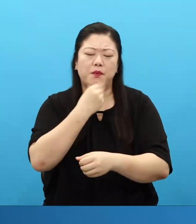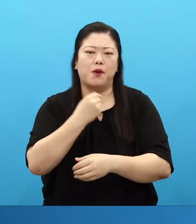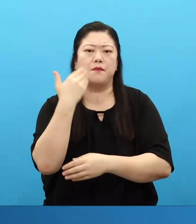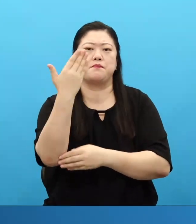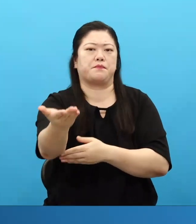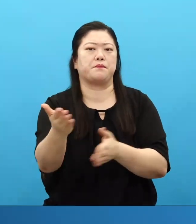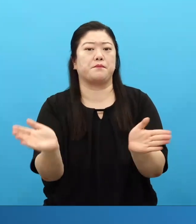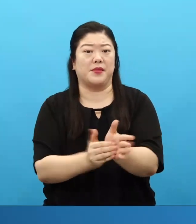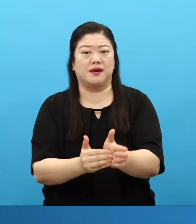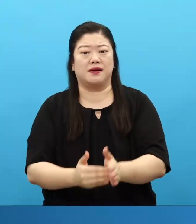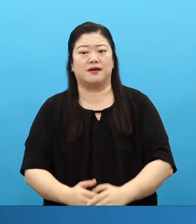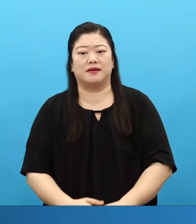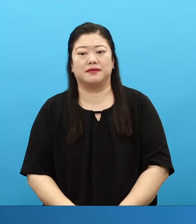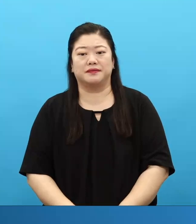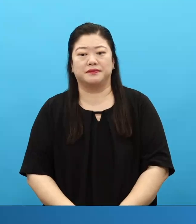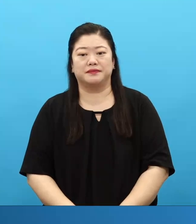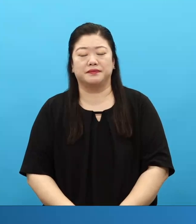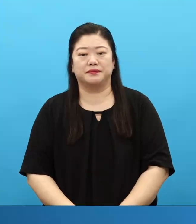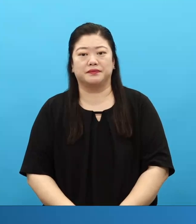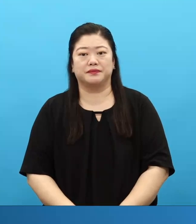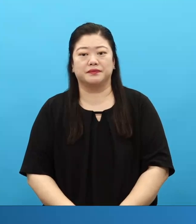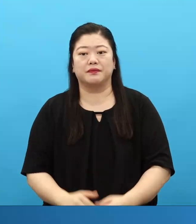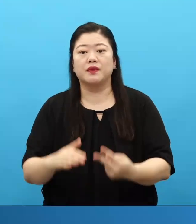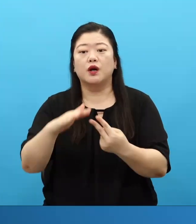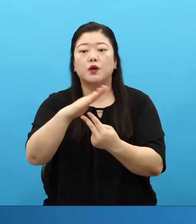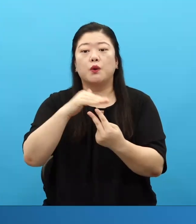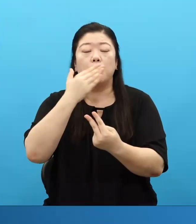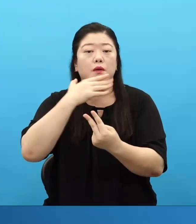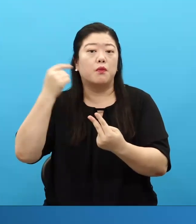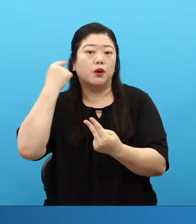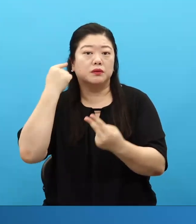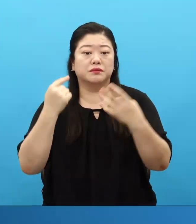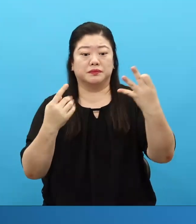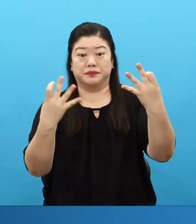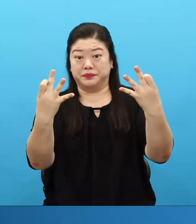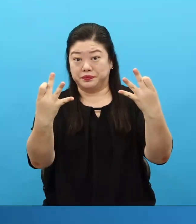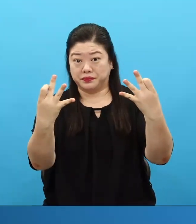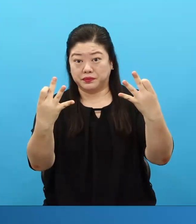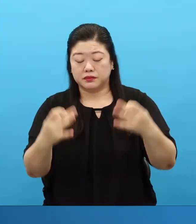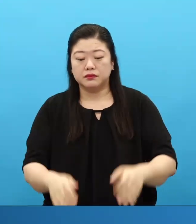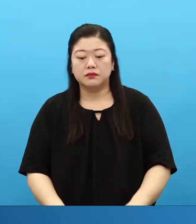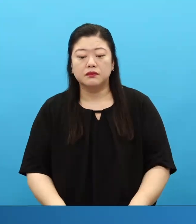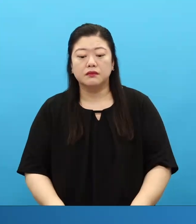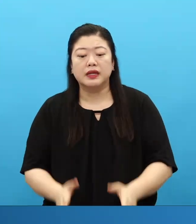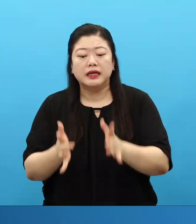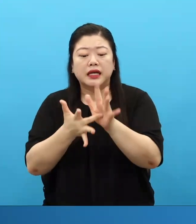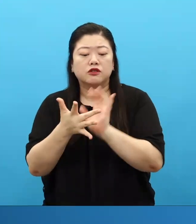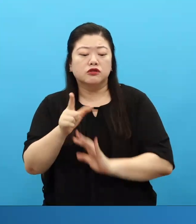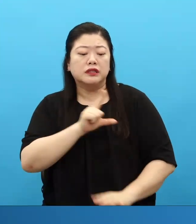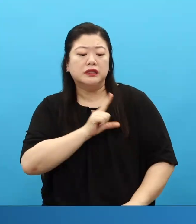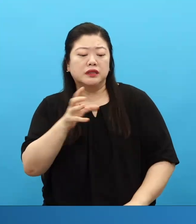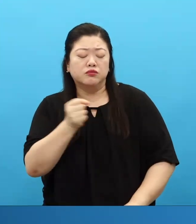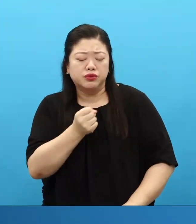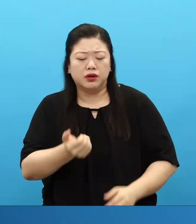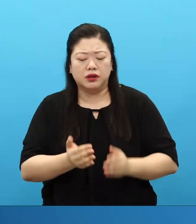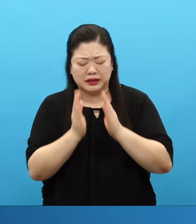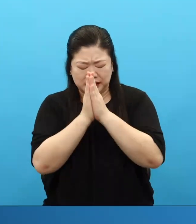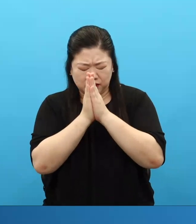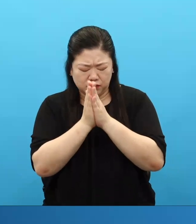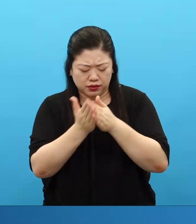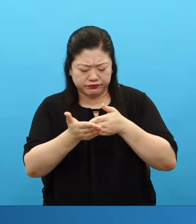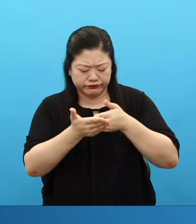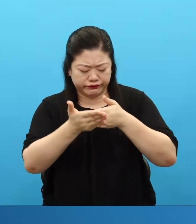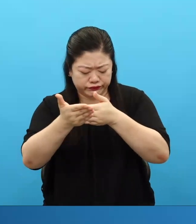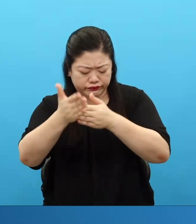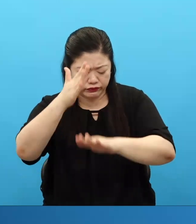했는데 그럴 필요가 없어. 내 이름으로 기도해라. In the past, you had to sacrifice lambs and cows, but you no longer need to do that. You can pray in my name. 자,